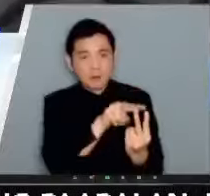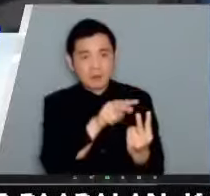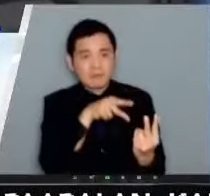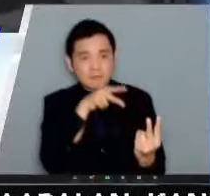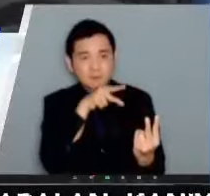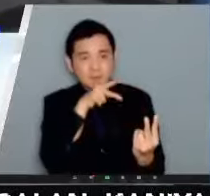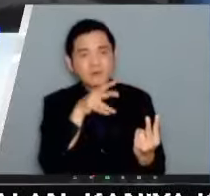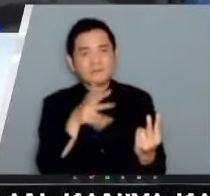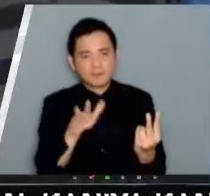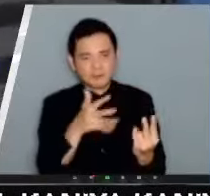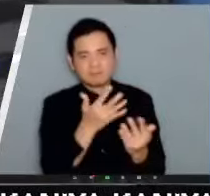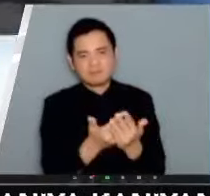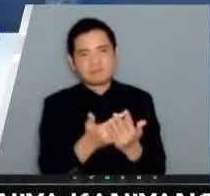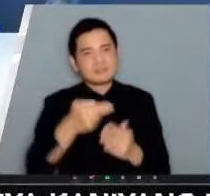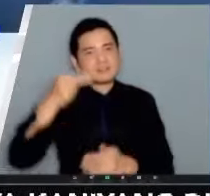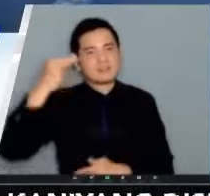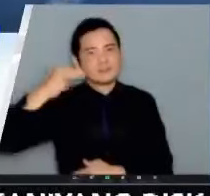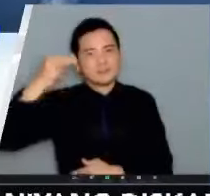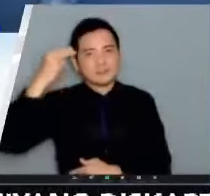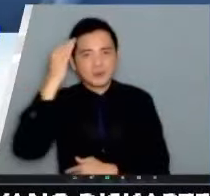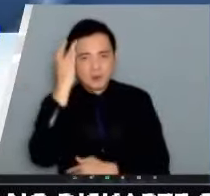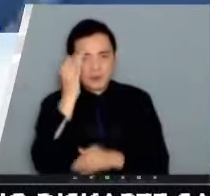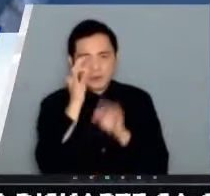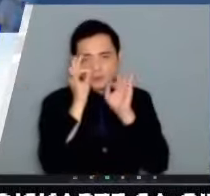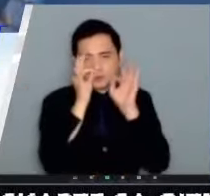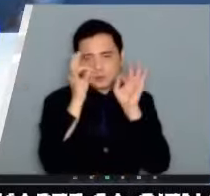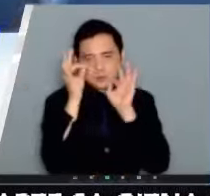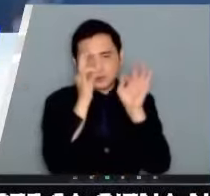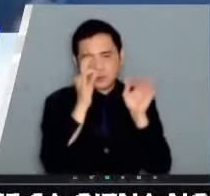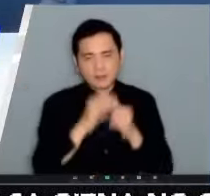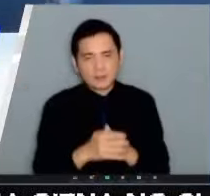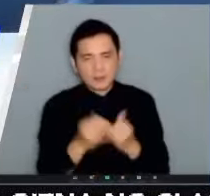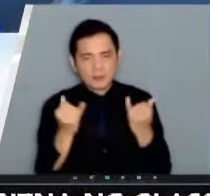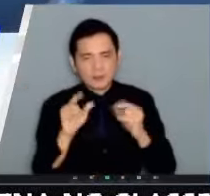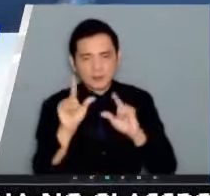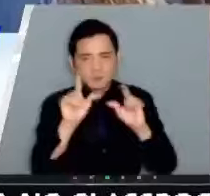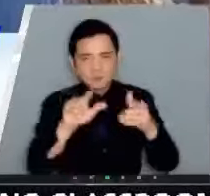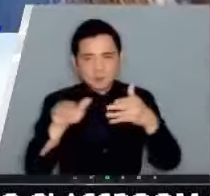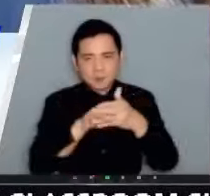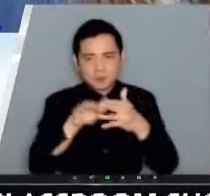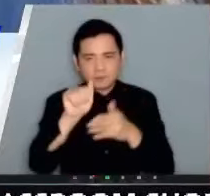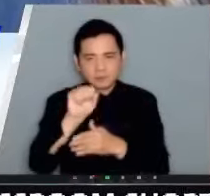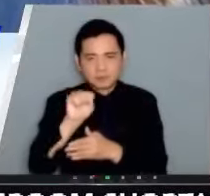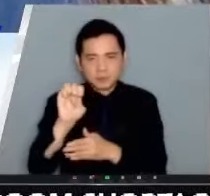ilegal na droga ayon sa pulisya ngayon sinampahan naman sila ng reklamong